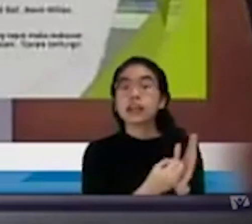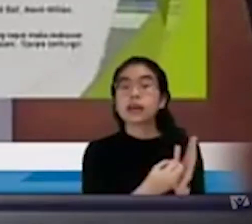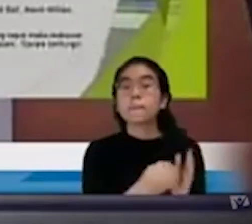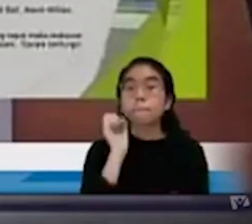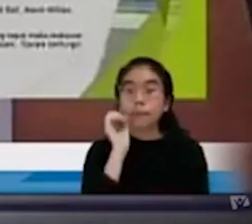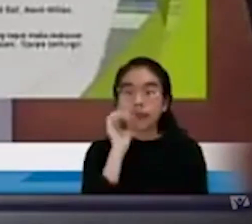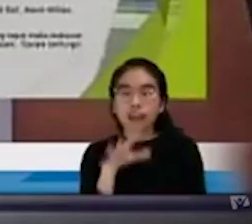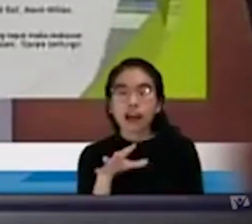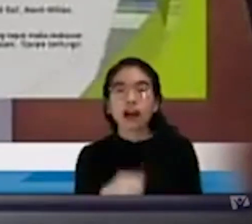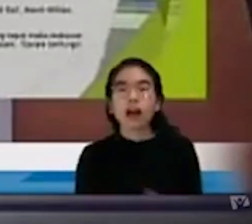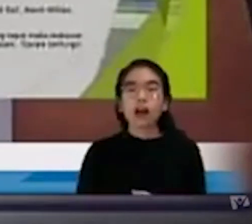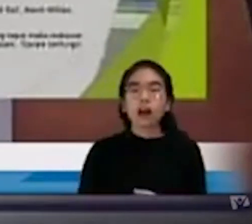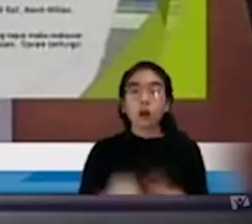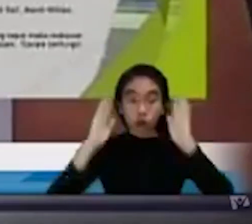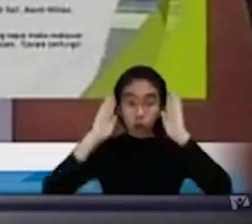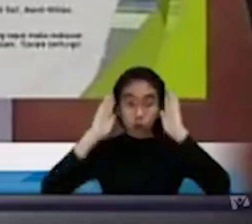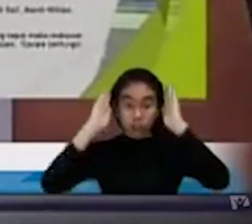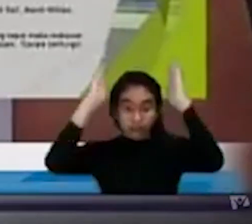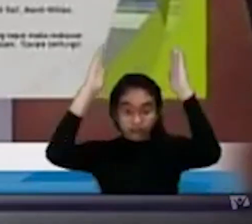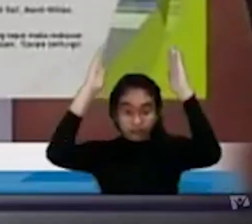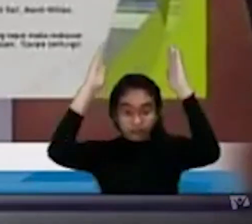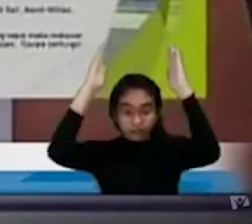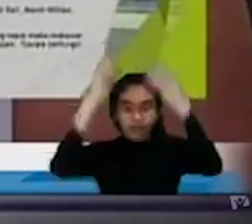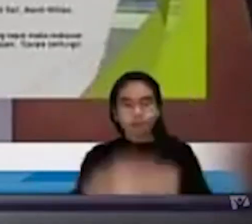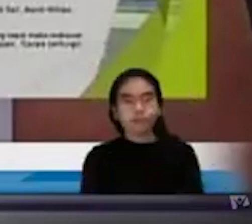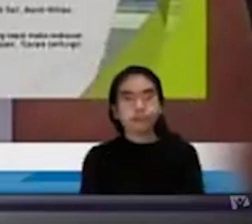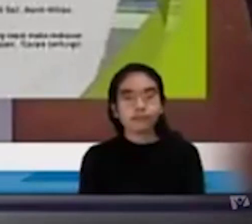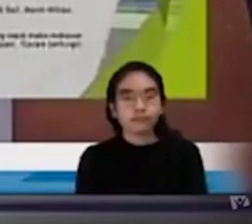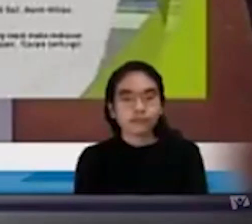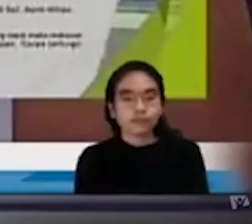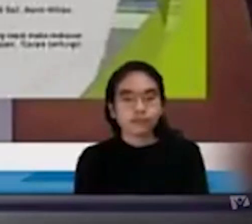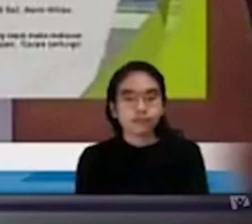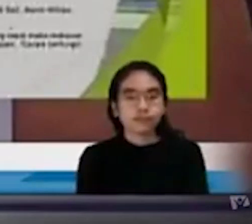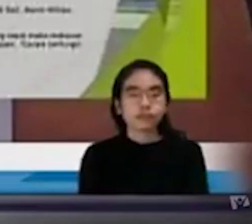Gastrotek yang ada di Bali. Dikatakan, menurut